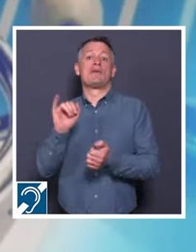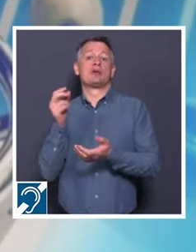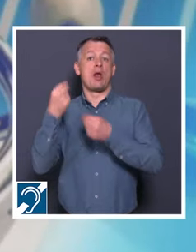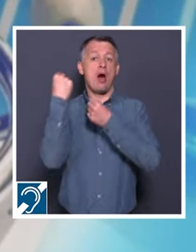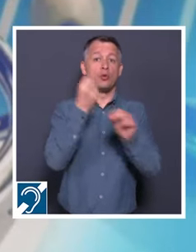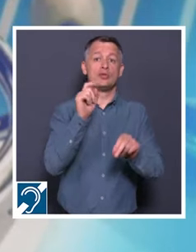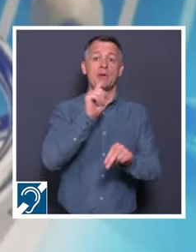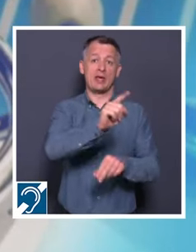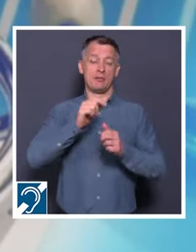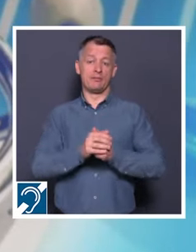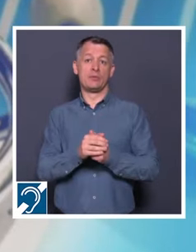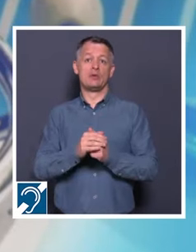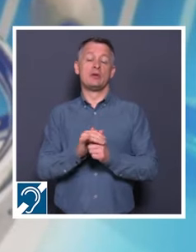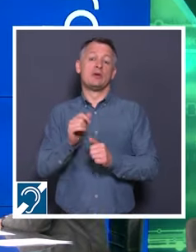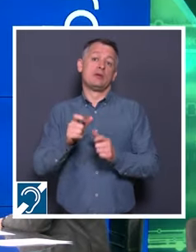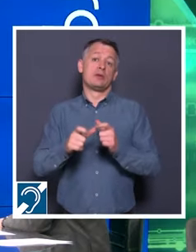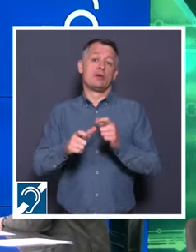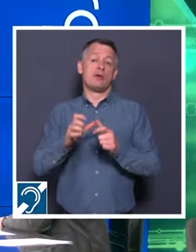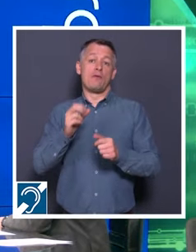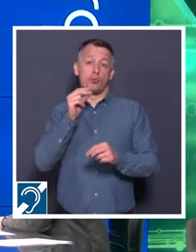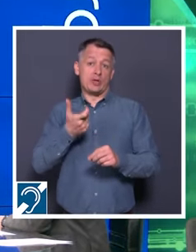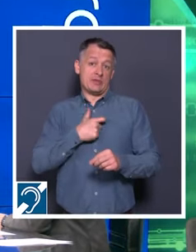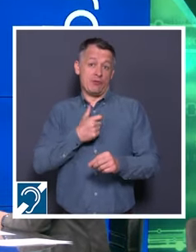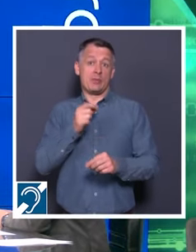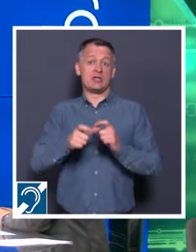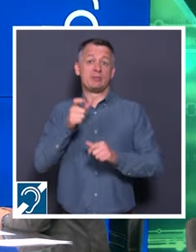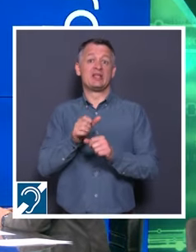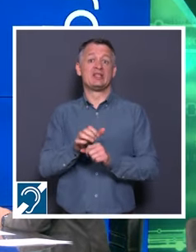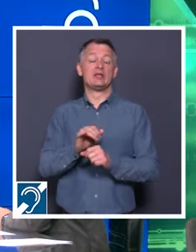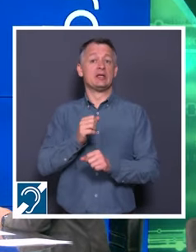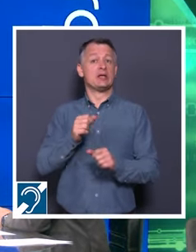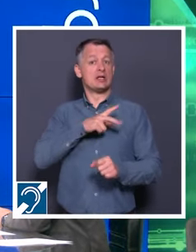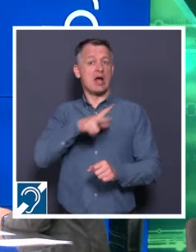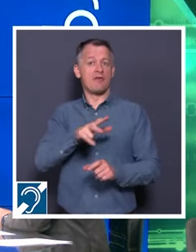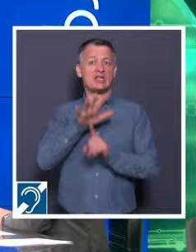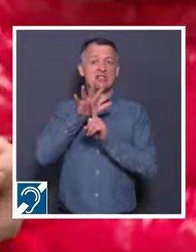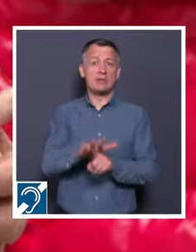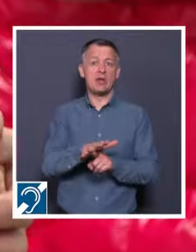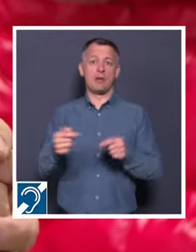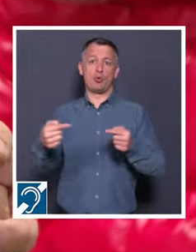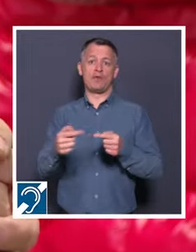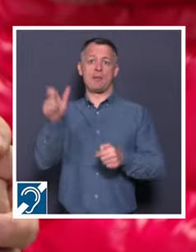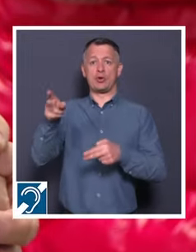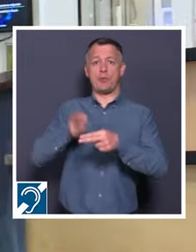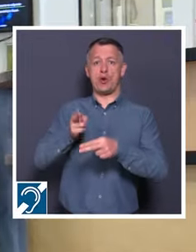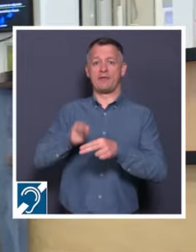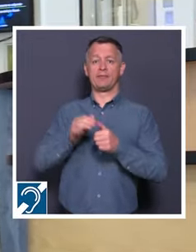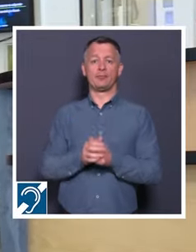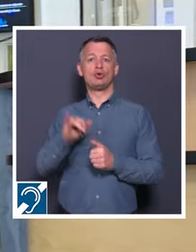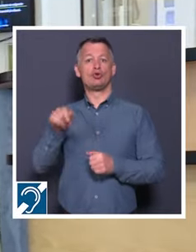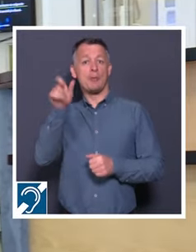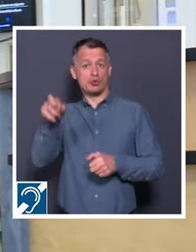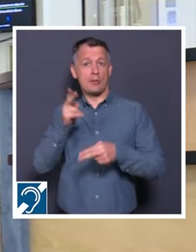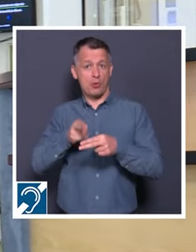și apropo de discriminare, pentru că noi acum vorbim de o gravă discriminare a pacienților. Și pacienții au povestit